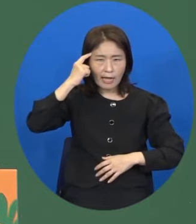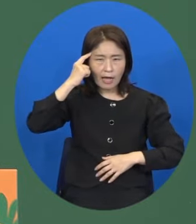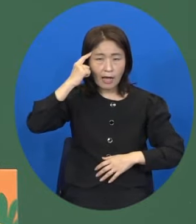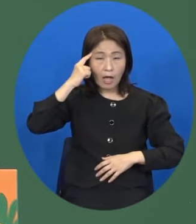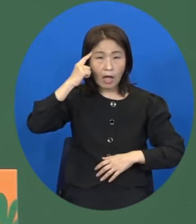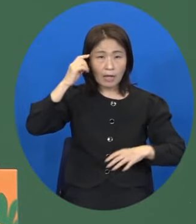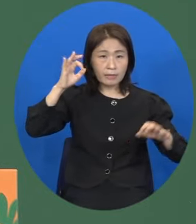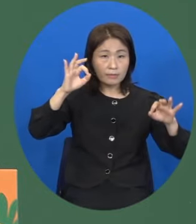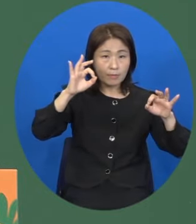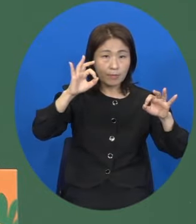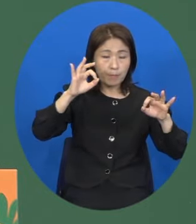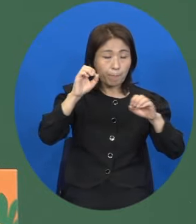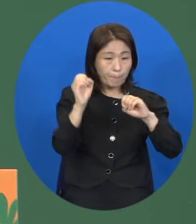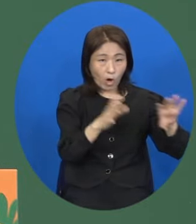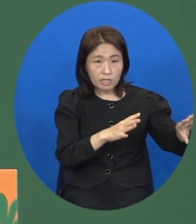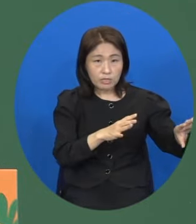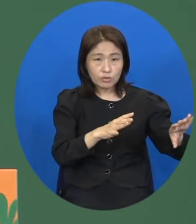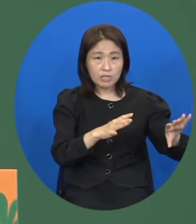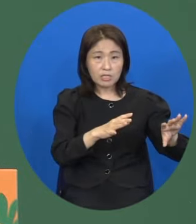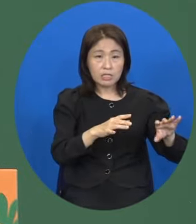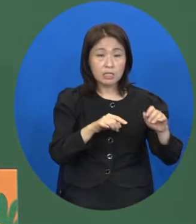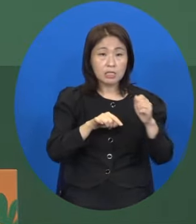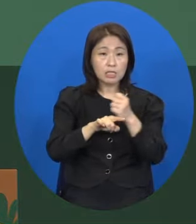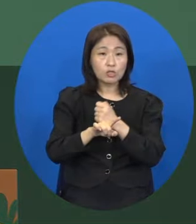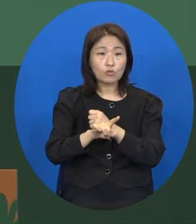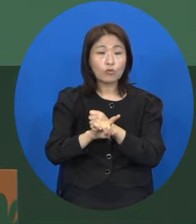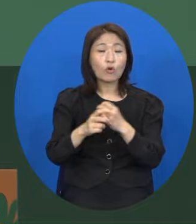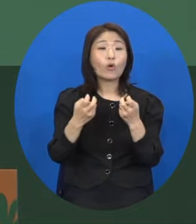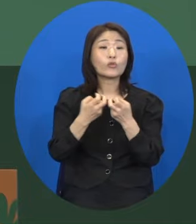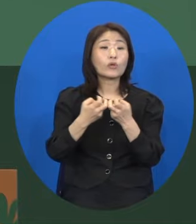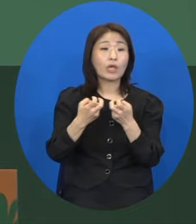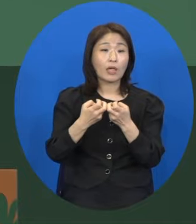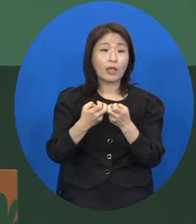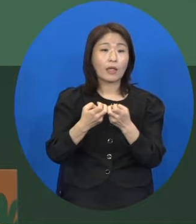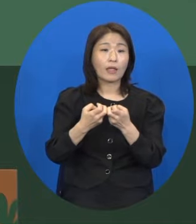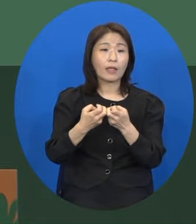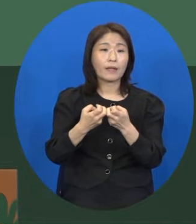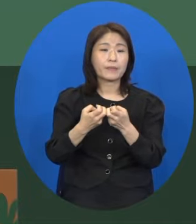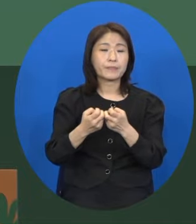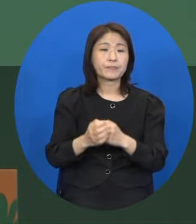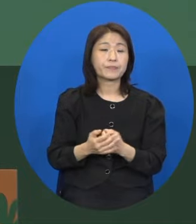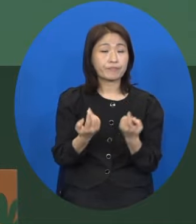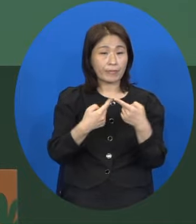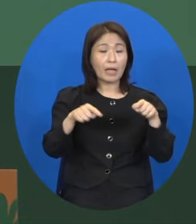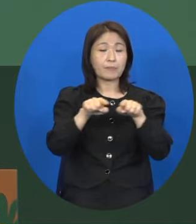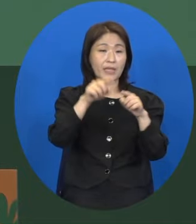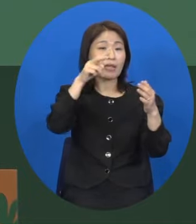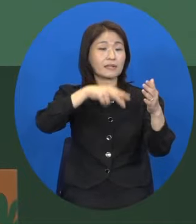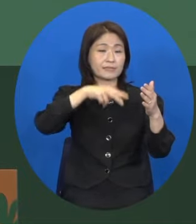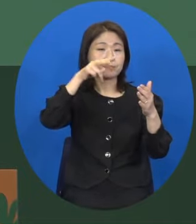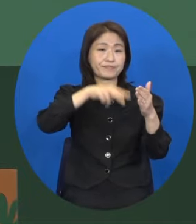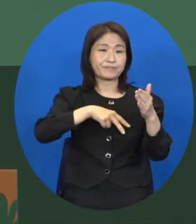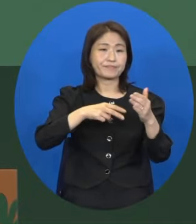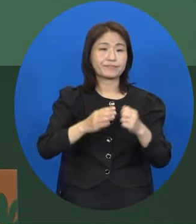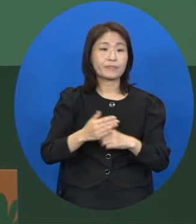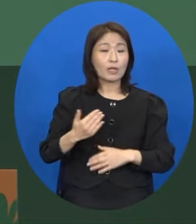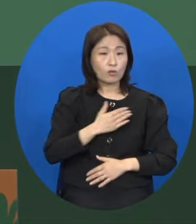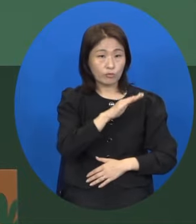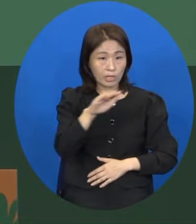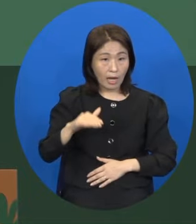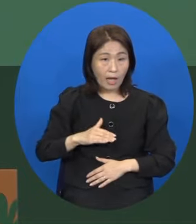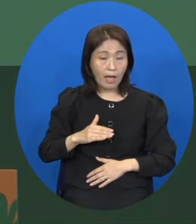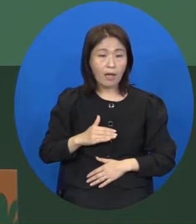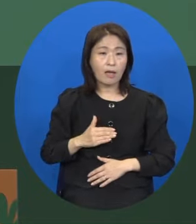있도록 돕는데 23절에 그렇게 기록합니다. 우리 함께 읽겠습니다.